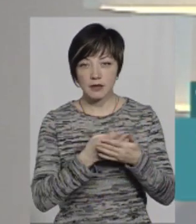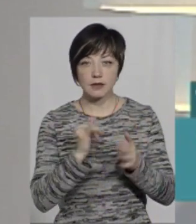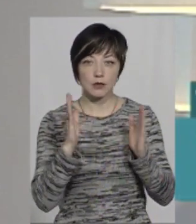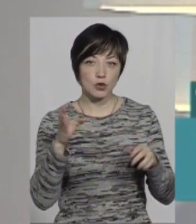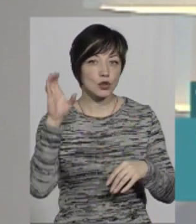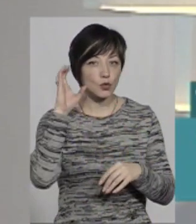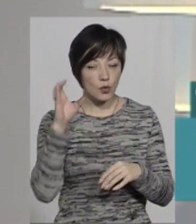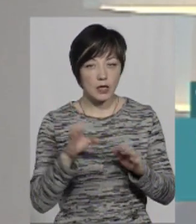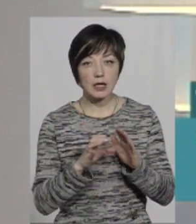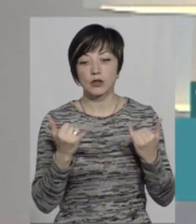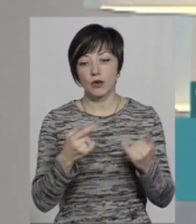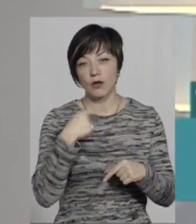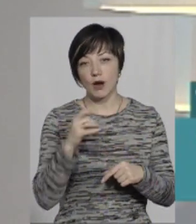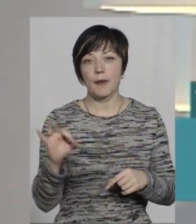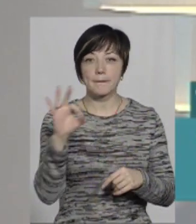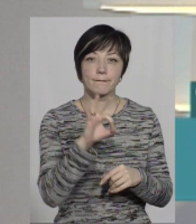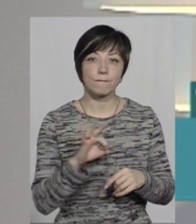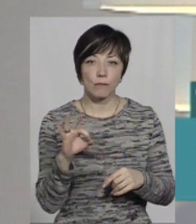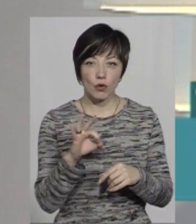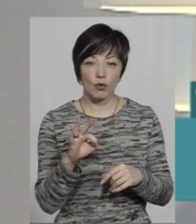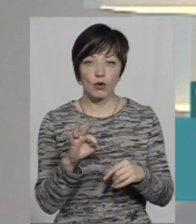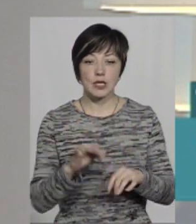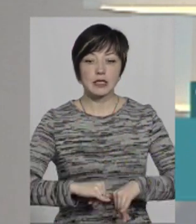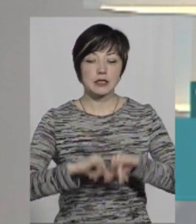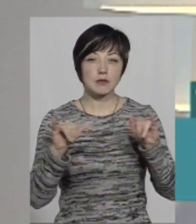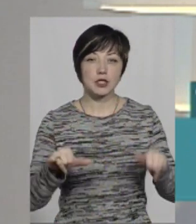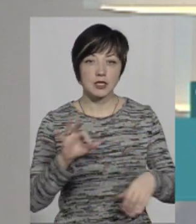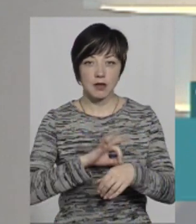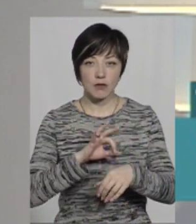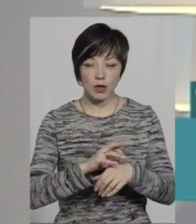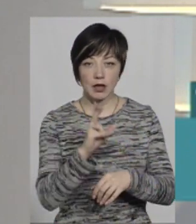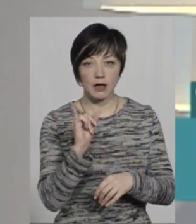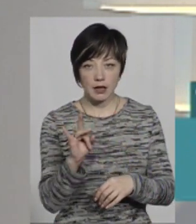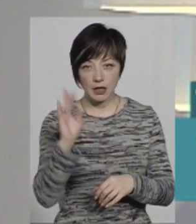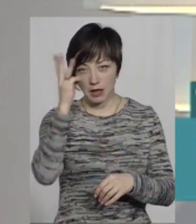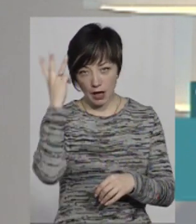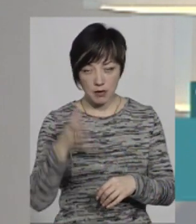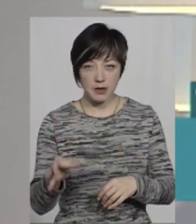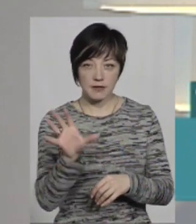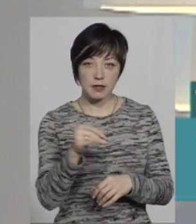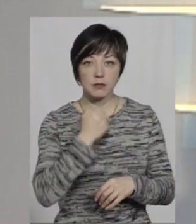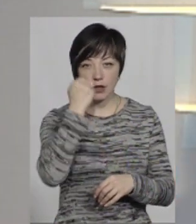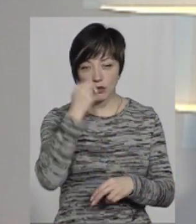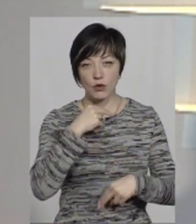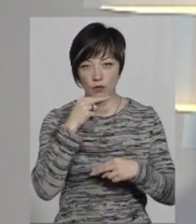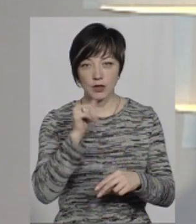і буде слухати. Ми говорили сьогодні про значне збільшення захворюваності на кір на Хмельниччині.